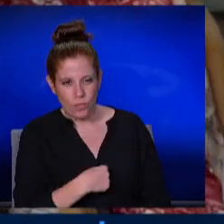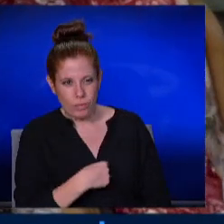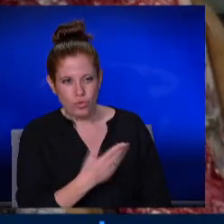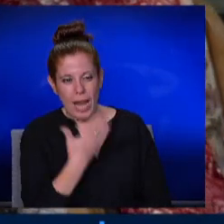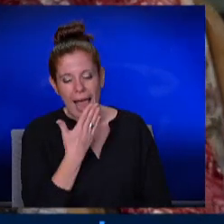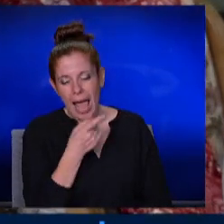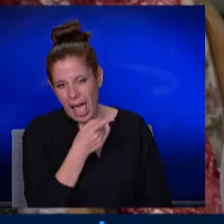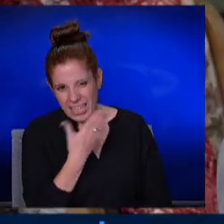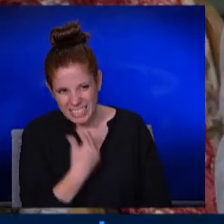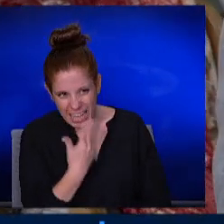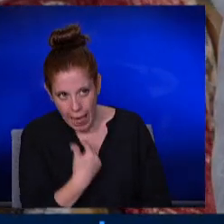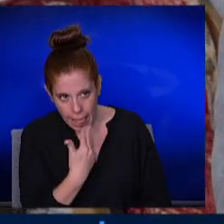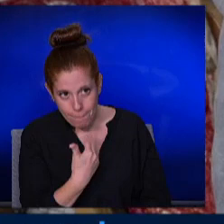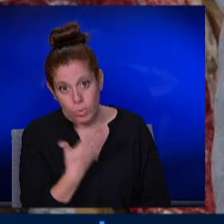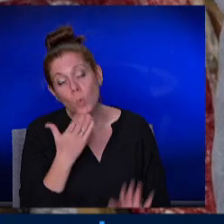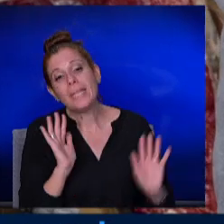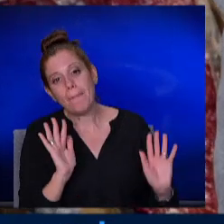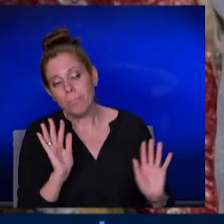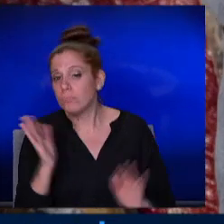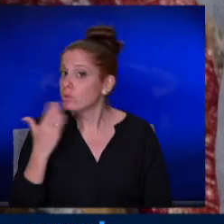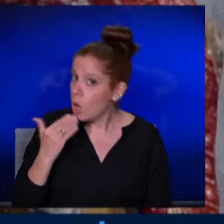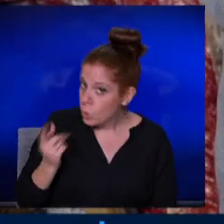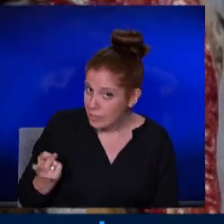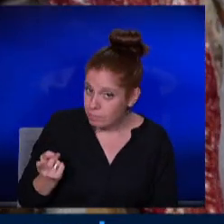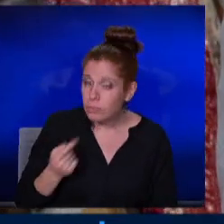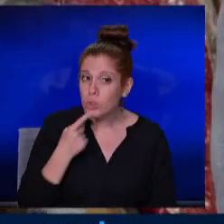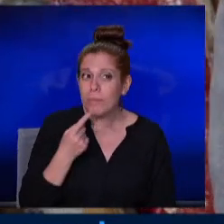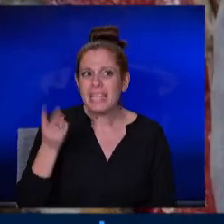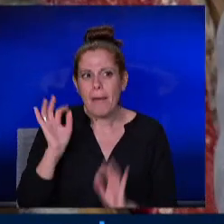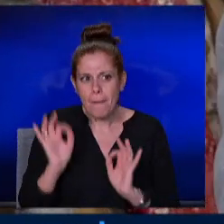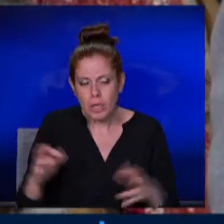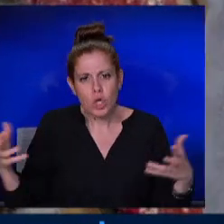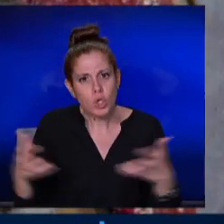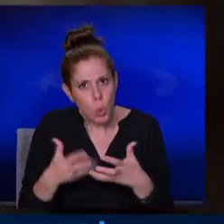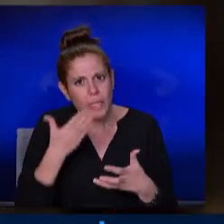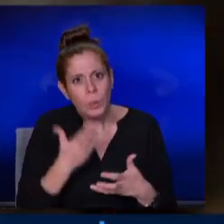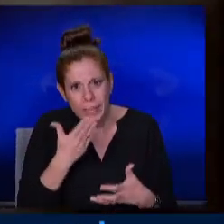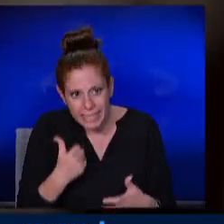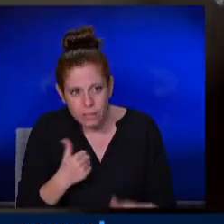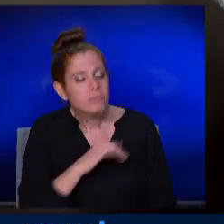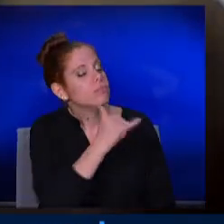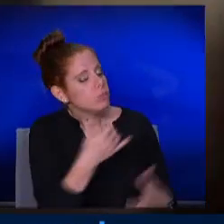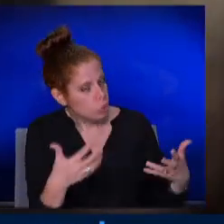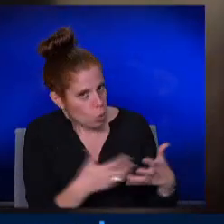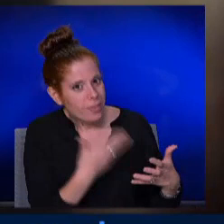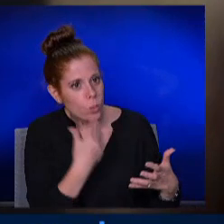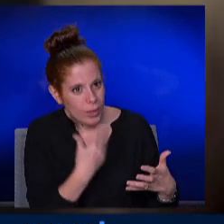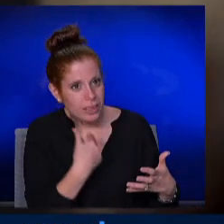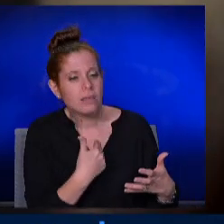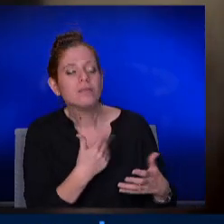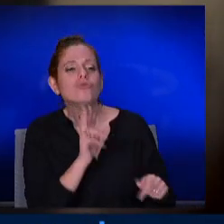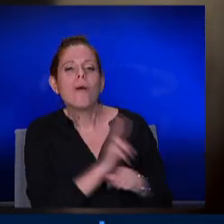של הישראלים, יהודים. של היהודים. כלומר, היה ממש גדוד יהודי גדוד לצופים. גדוד יהודים. שמרתי את